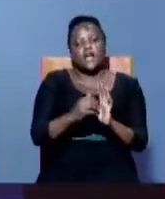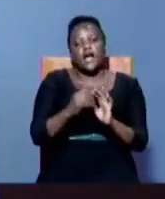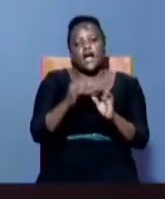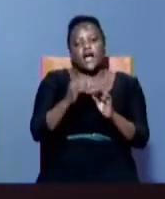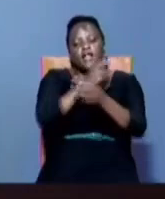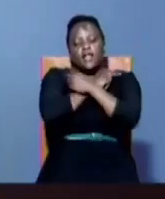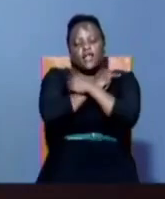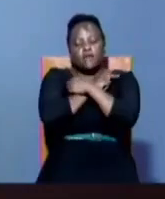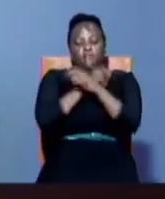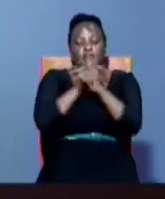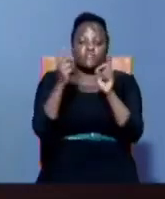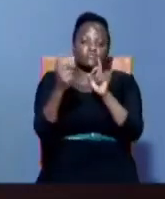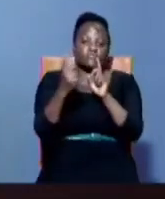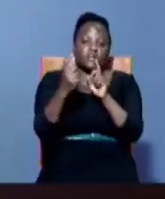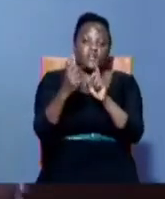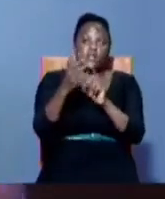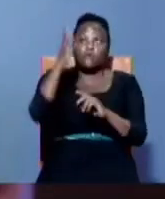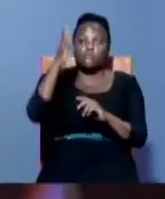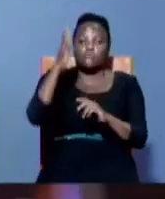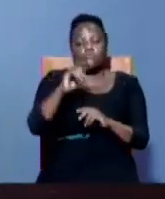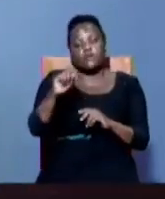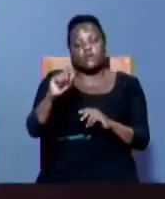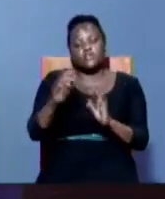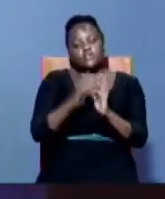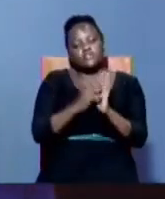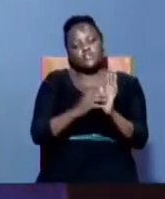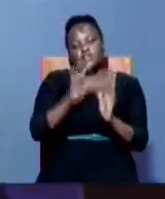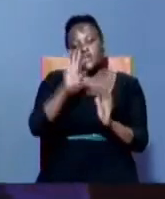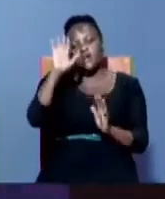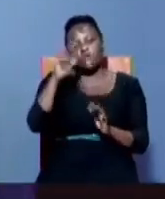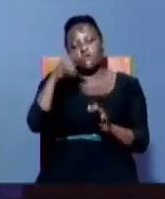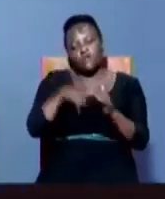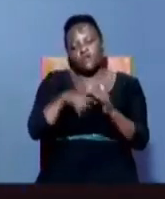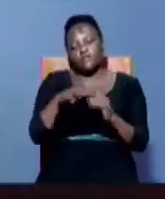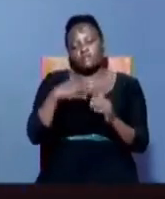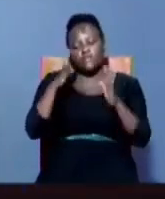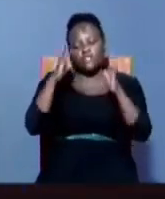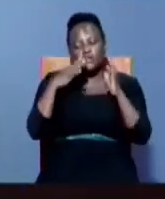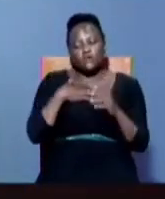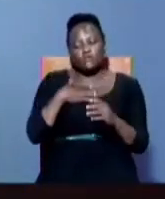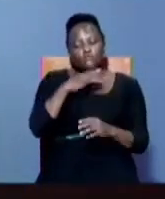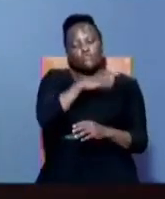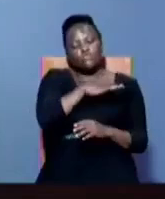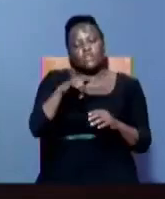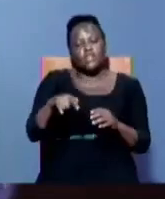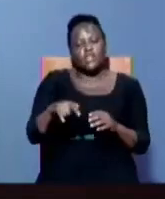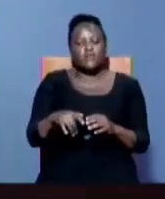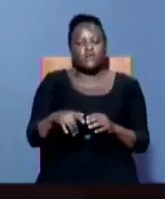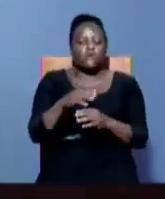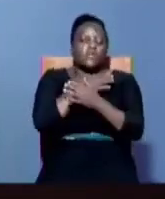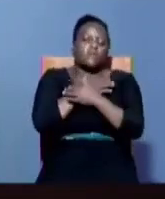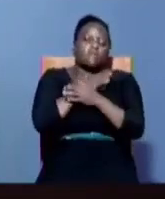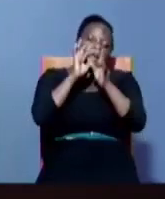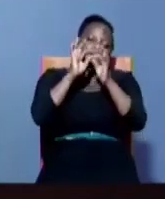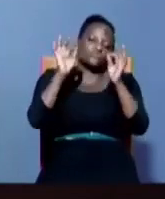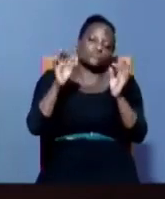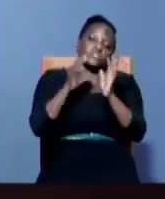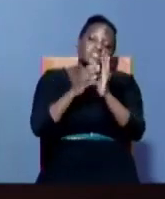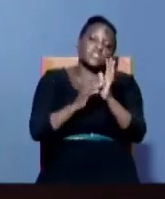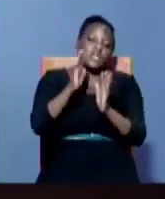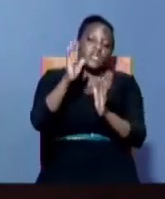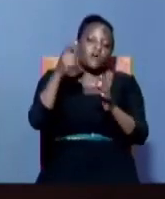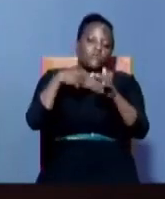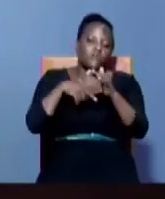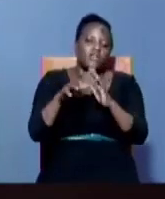Mungu andika sheria yako ndani ya maisha yangu. Jioni ya leo neema ikatukuze sheria yako ndani ya maisha